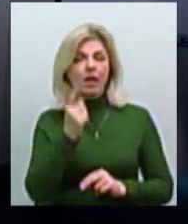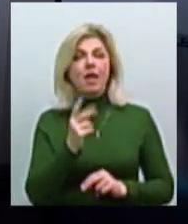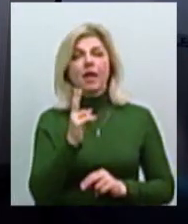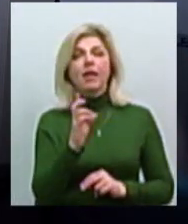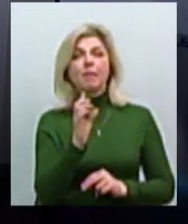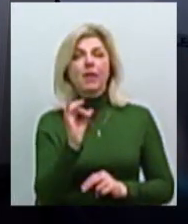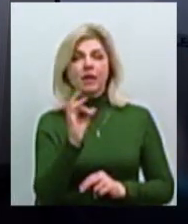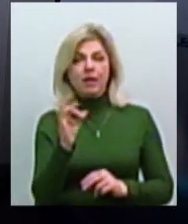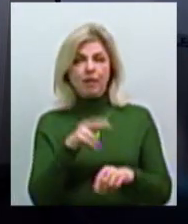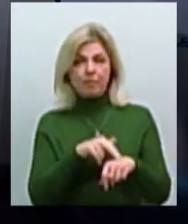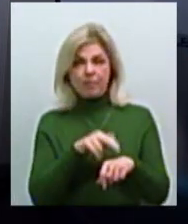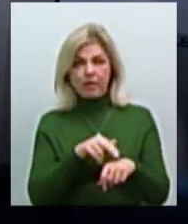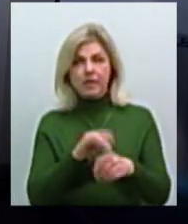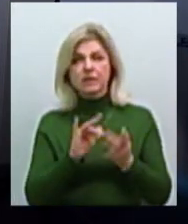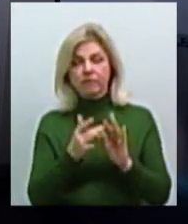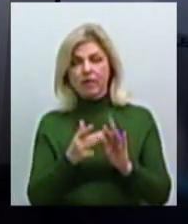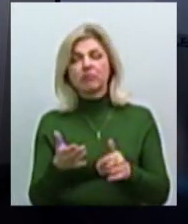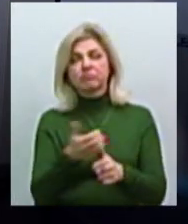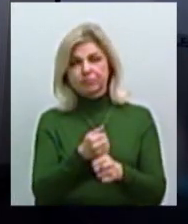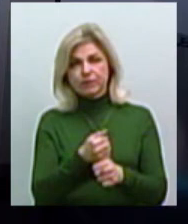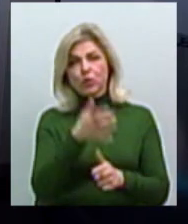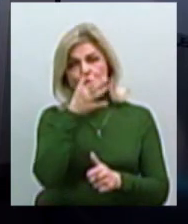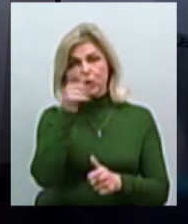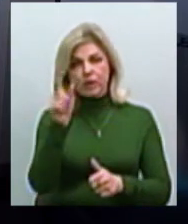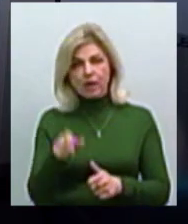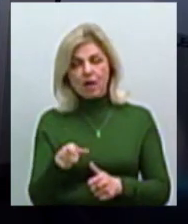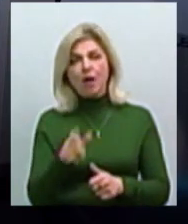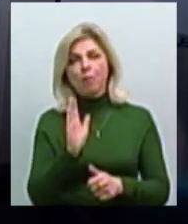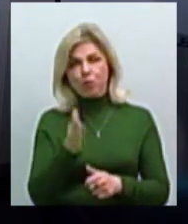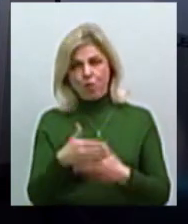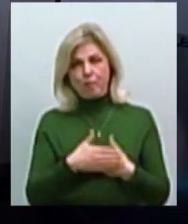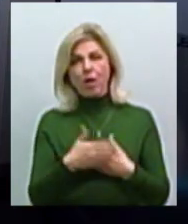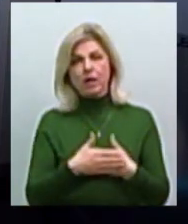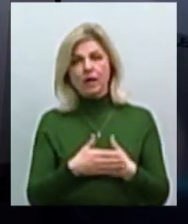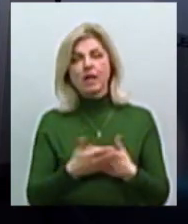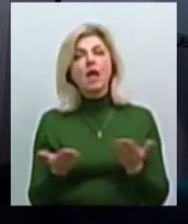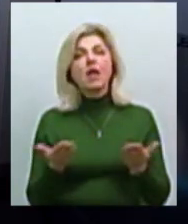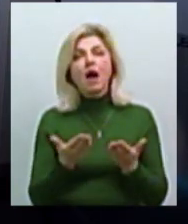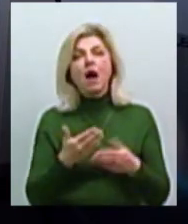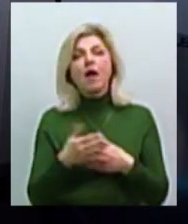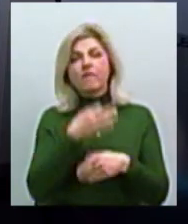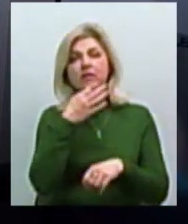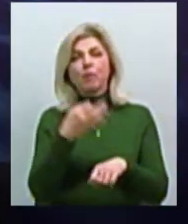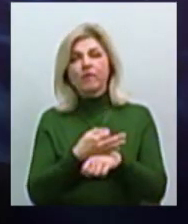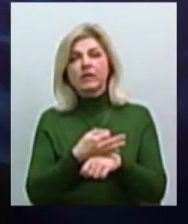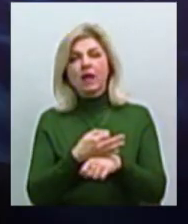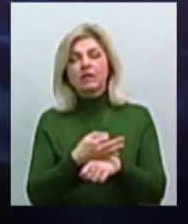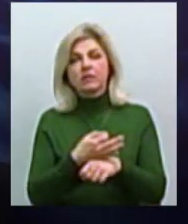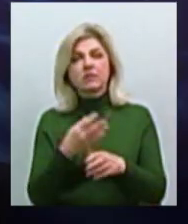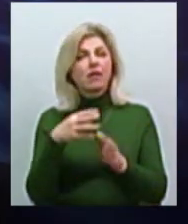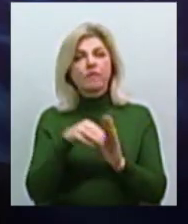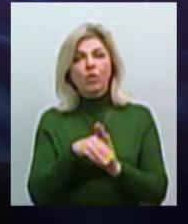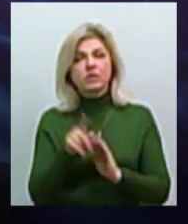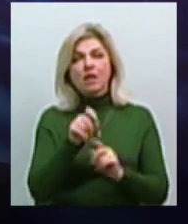кіберполіція знайшла цього Виявили. Шутника. Так, будуть покарані. Яка відповідальність передбачена за